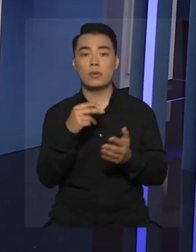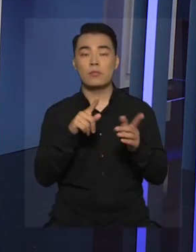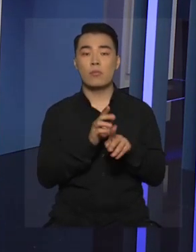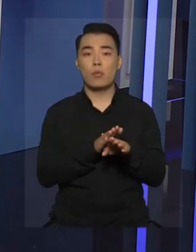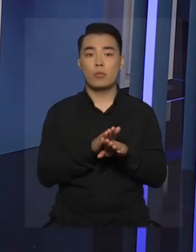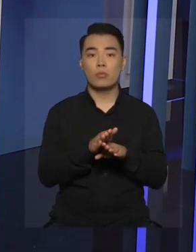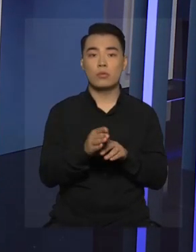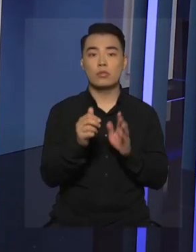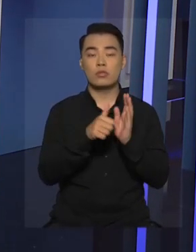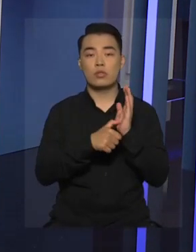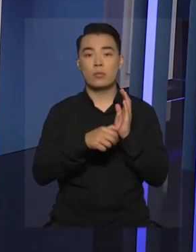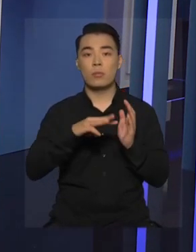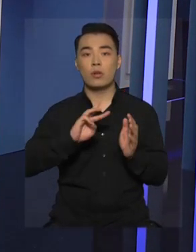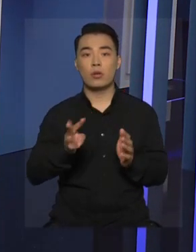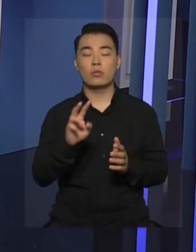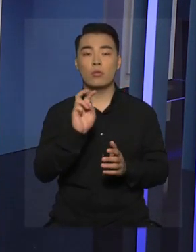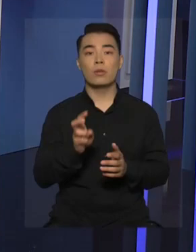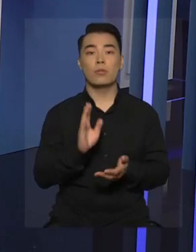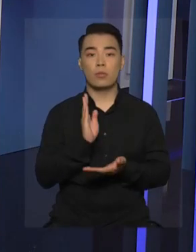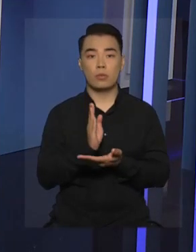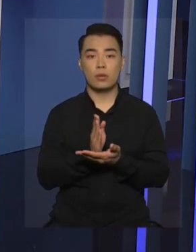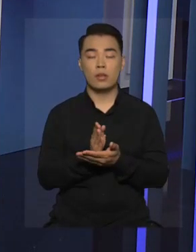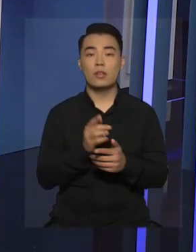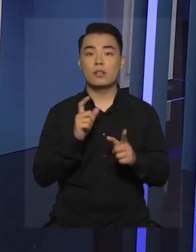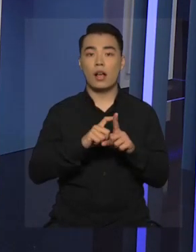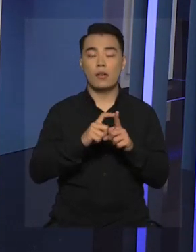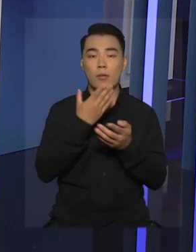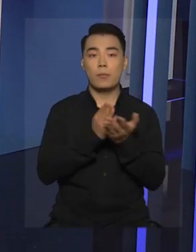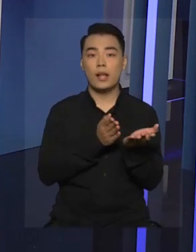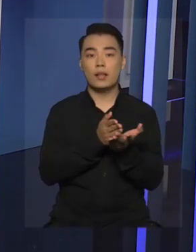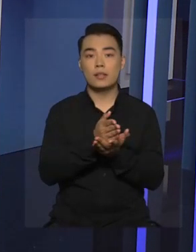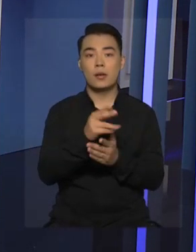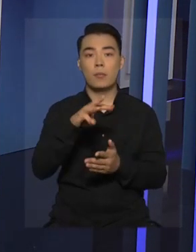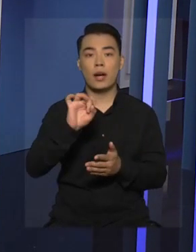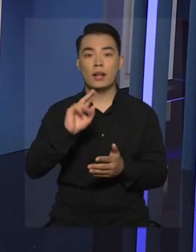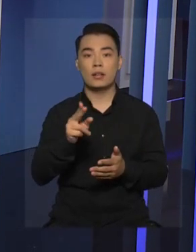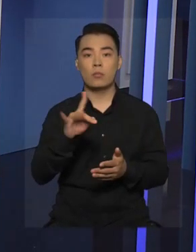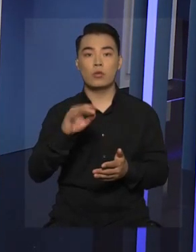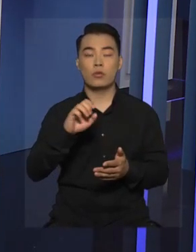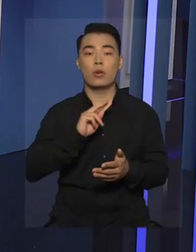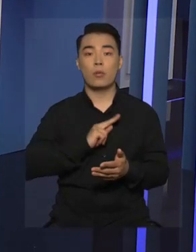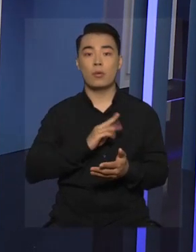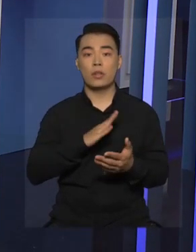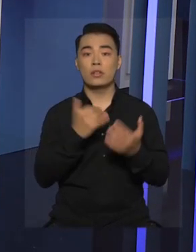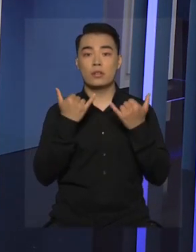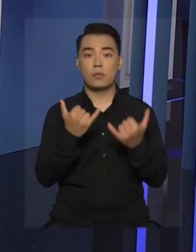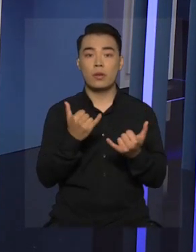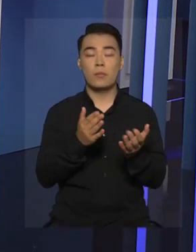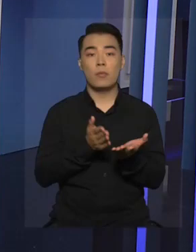почти 600 миллионов долларов. По словам нашего политического обозревателя Марка Брюшко, который работал сегодня на